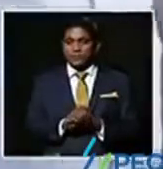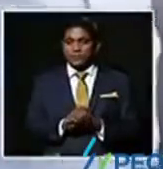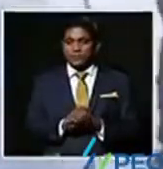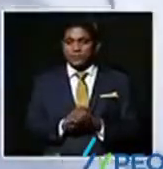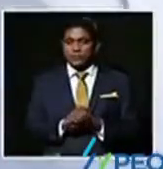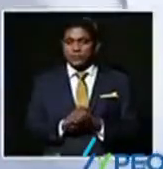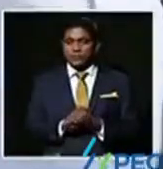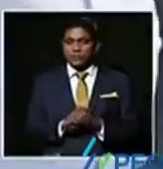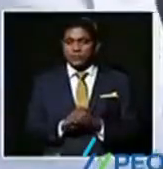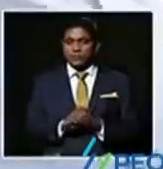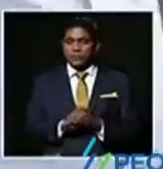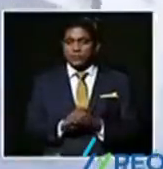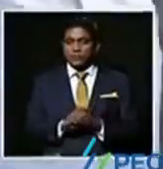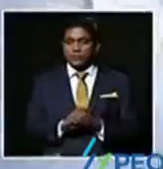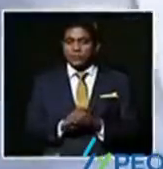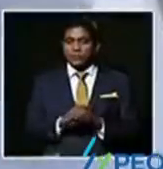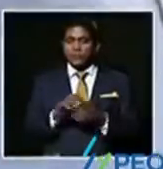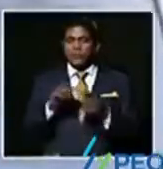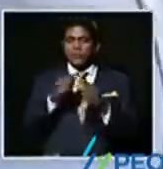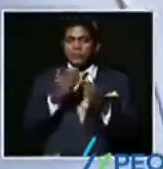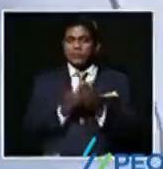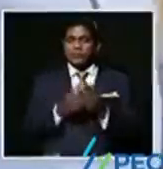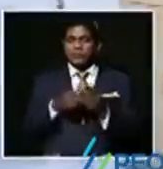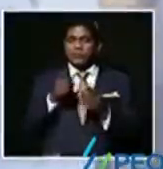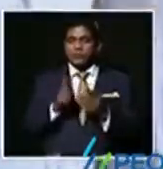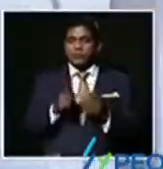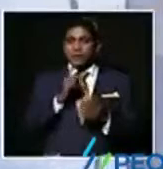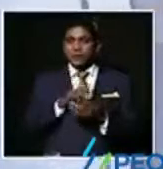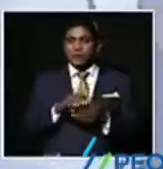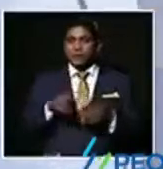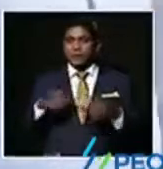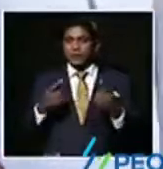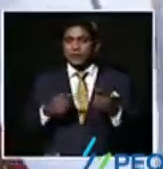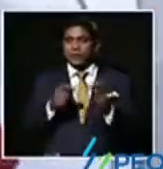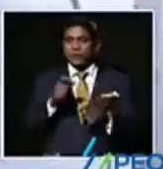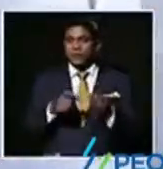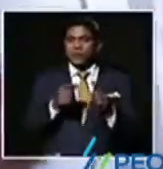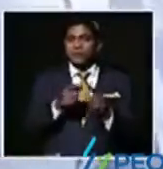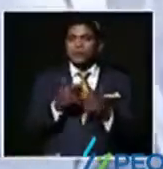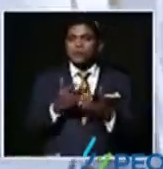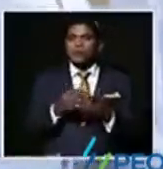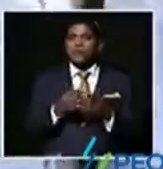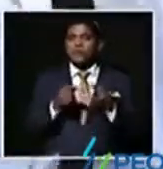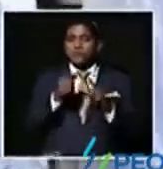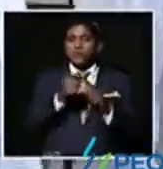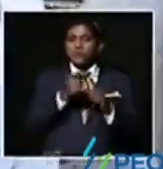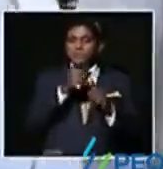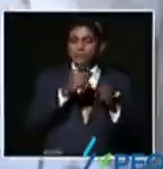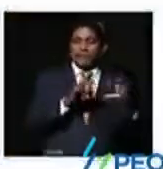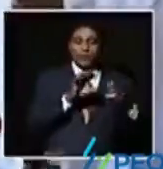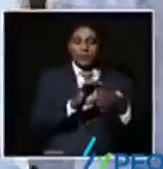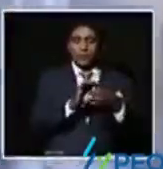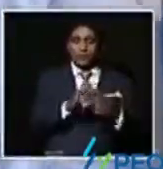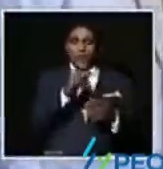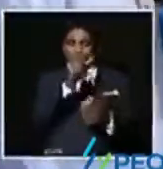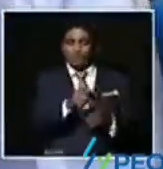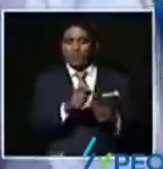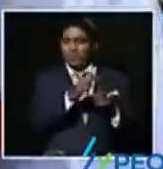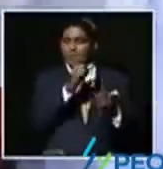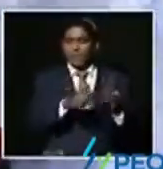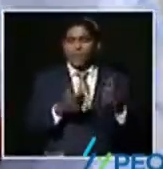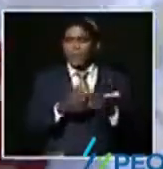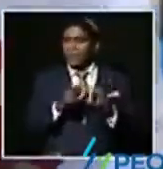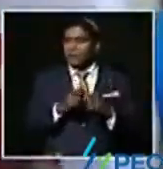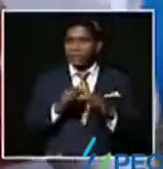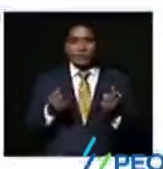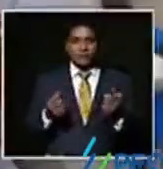ප්‍රතිපත්තිමය තීන්දුවක් නිගන්නේ අපිට මේක පුද්ගලික සම්බන්ධතා අපි කිසිම තරහක් නෑ යාගේ පුද්ගලිකව. ඒ පුද්ගලික කිසි